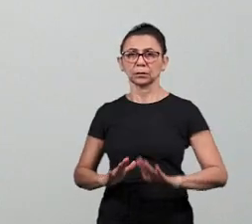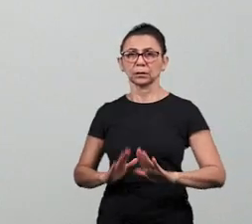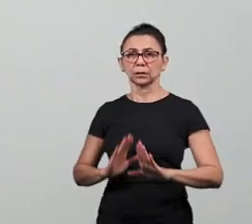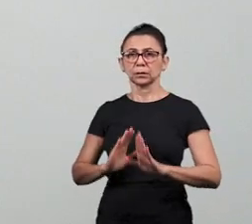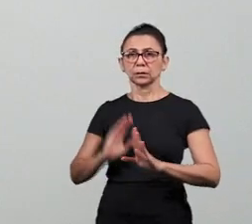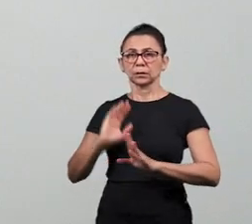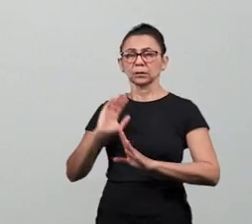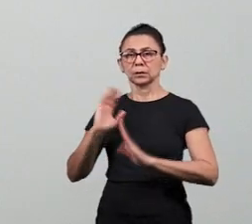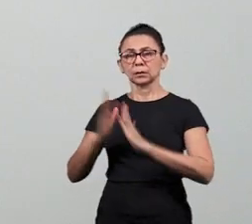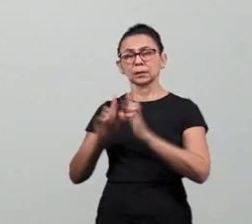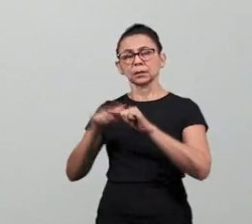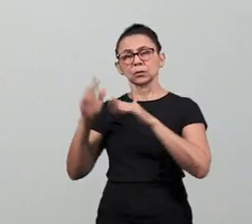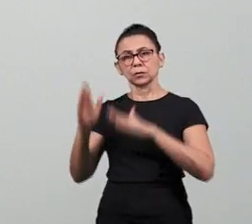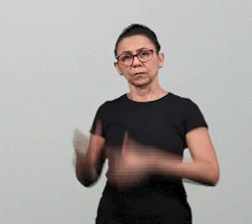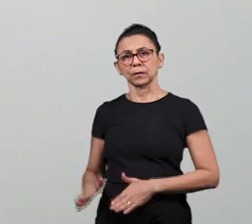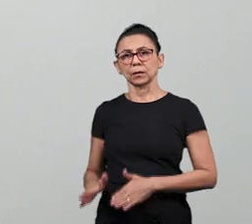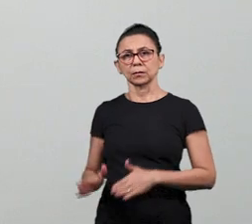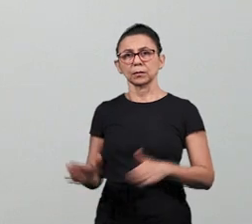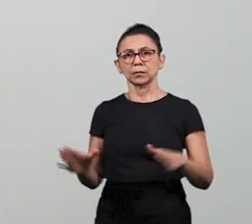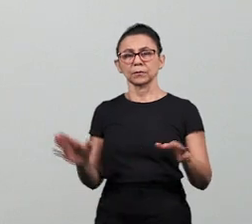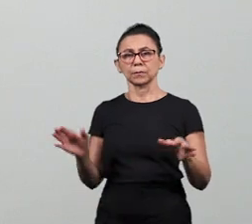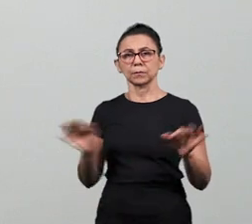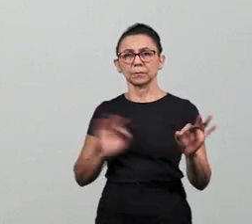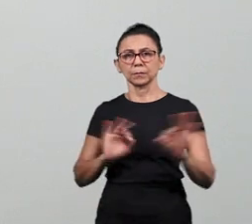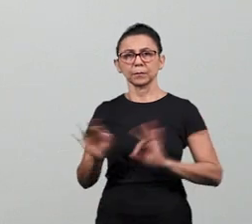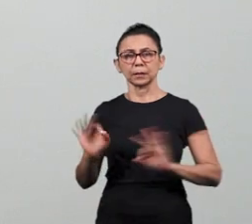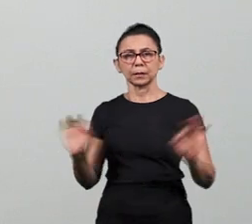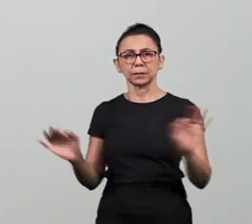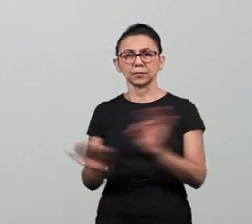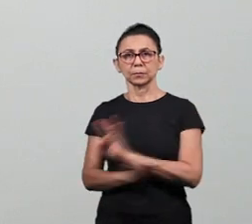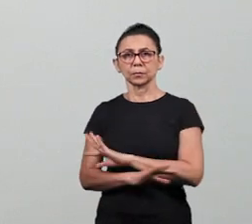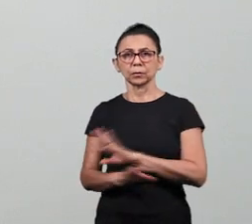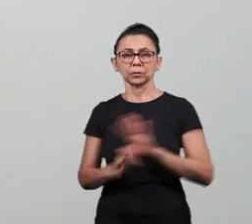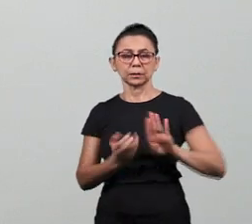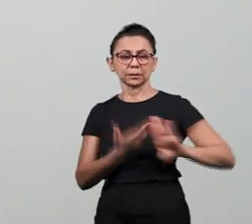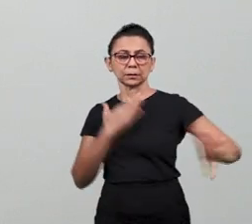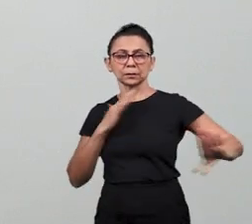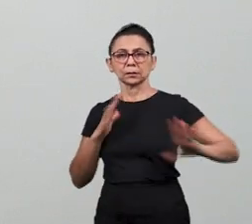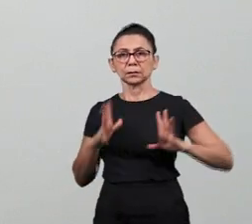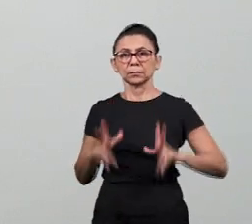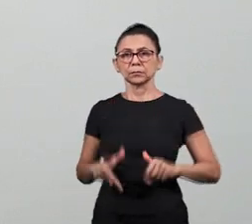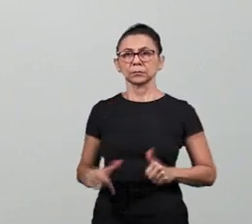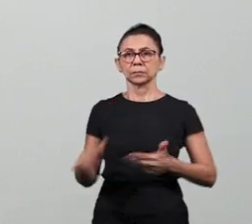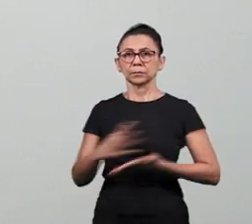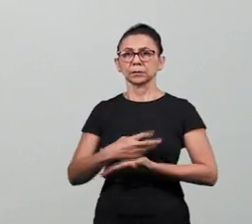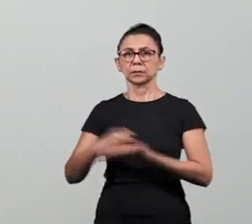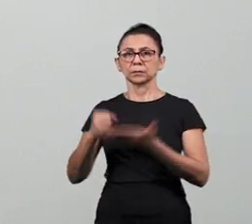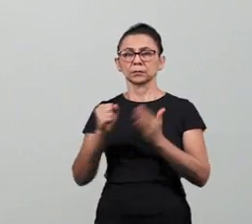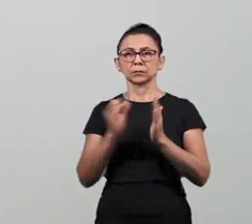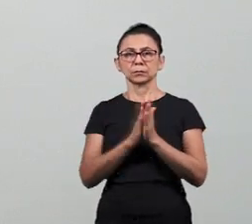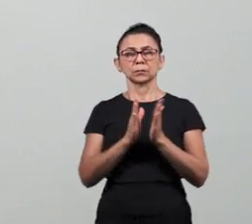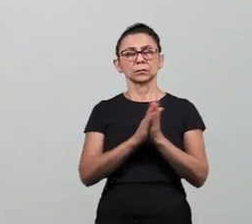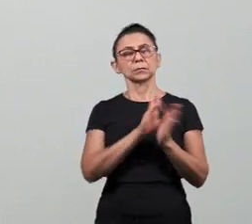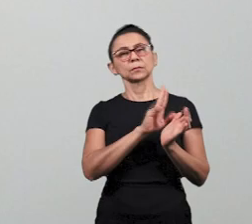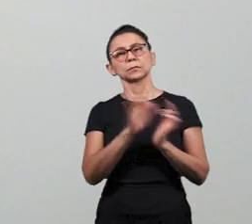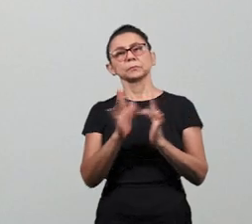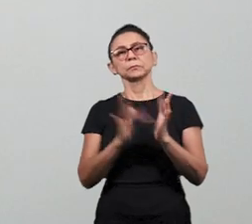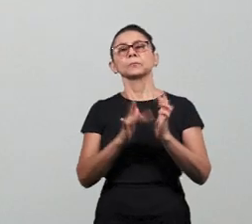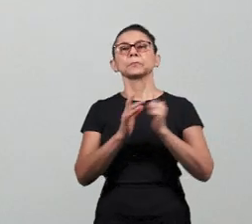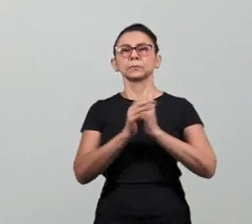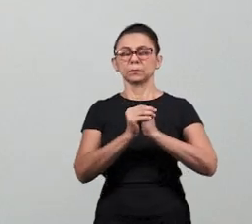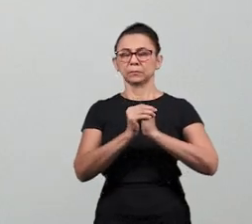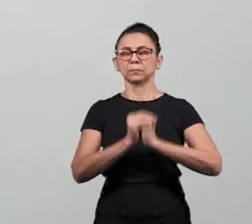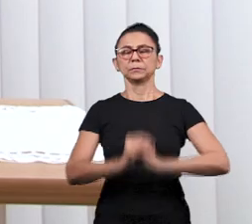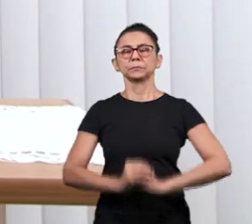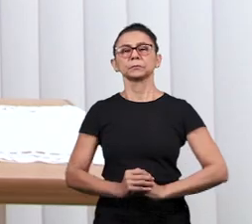Святого и была готова к восхищению Ее, к чудному, славному возвращению Господа Иисуса. Во имя Господа